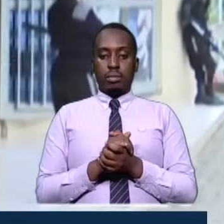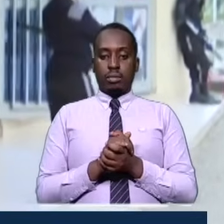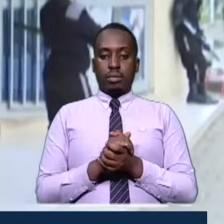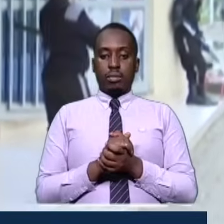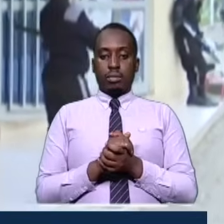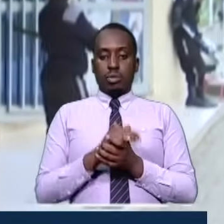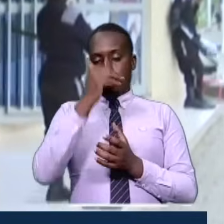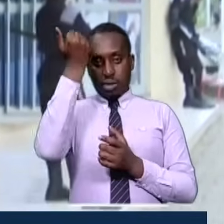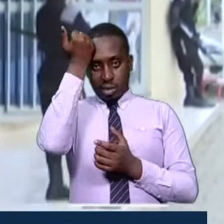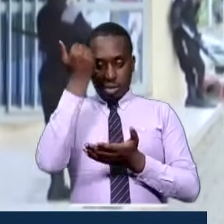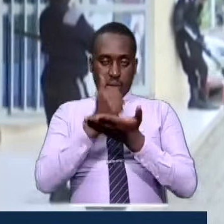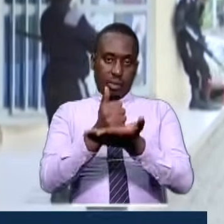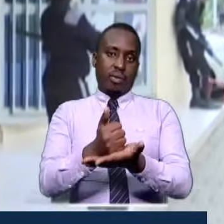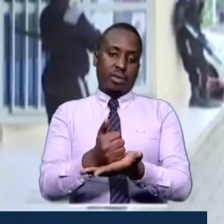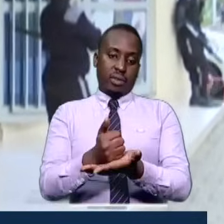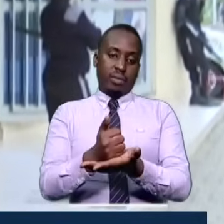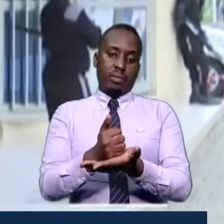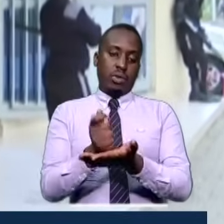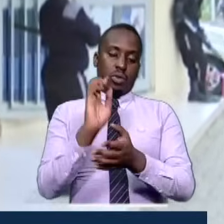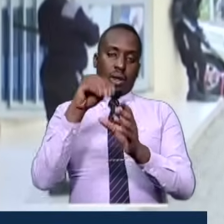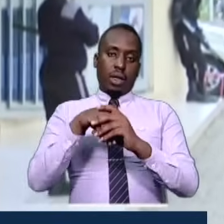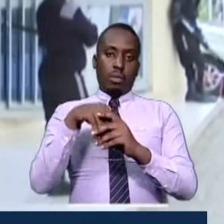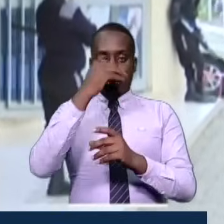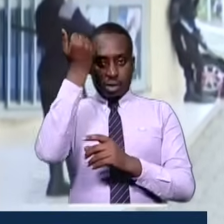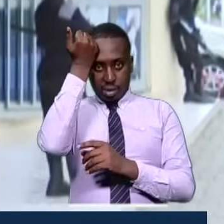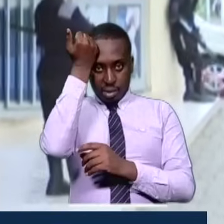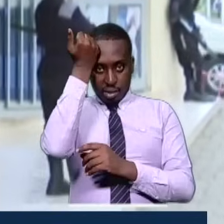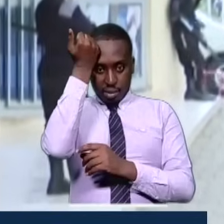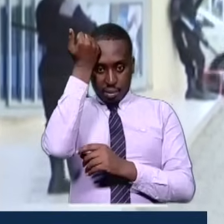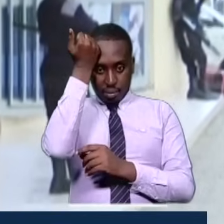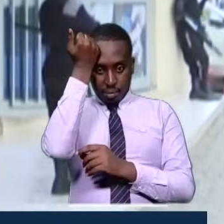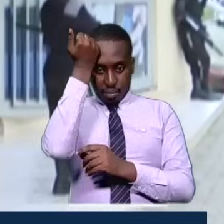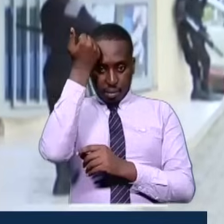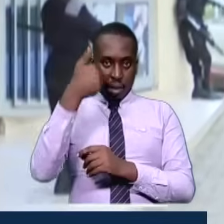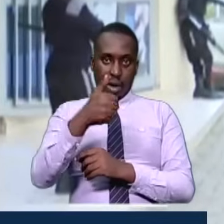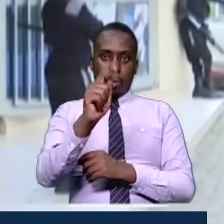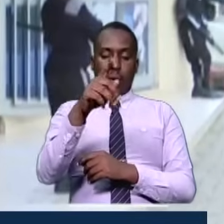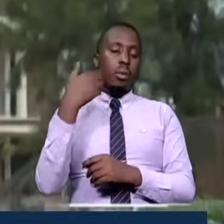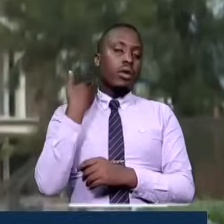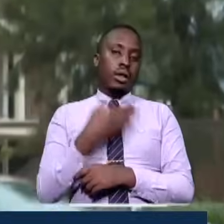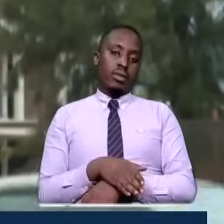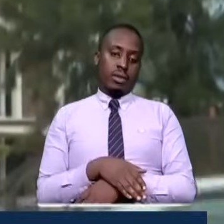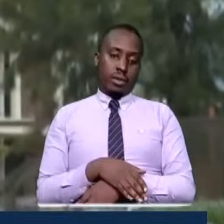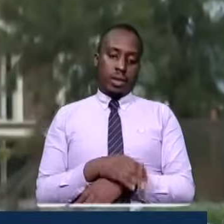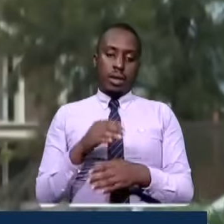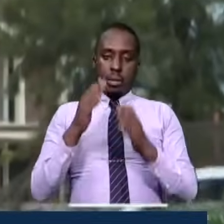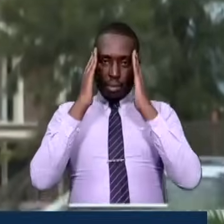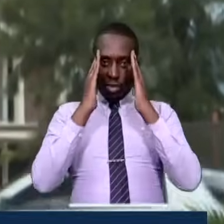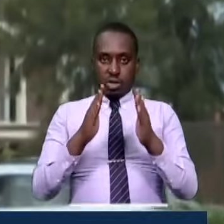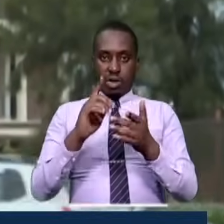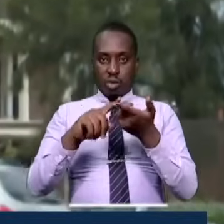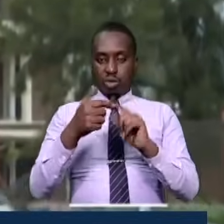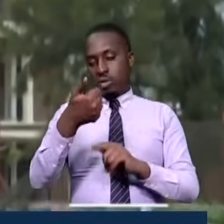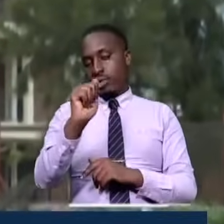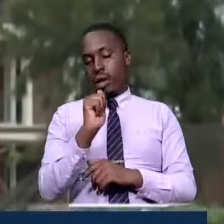ubwishingizi bakora ikibuka kugoboka kutaje mu bwishingizi rero nawe ubwa uba wiyenze bashingiye kuri bagenzi